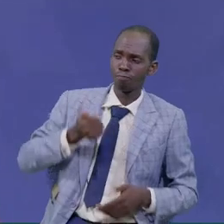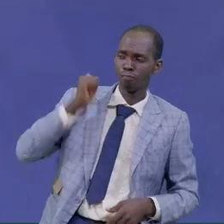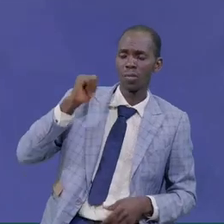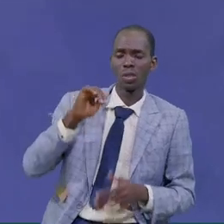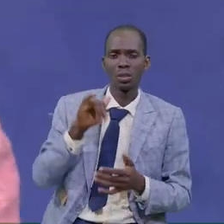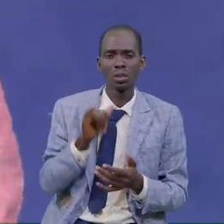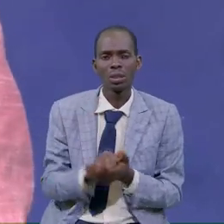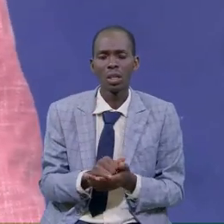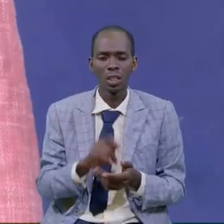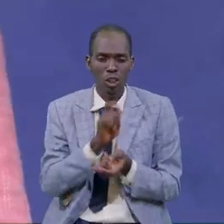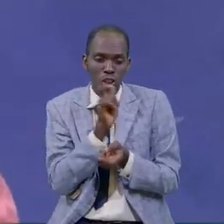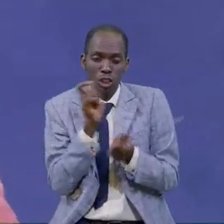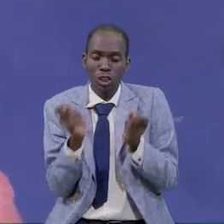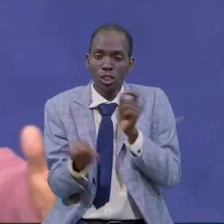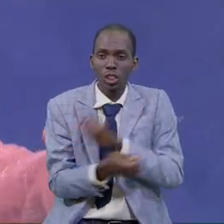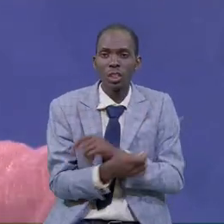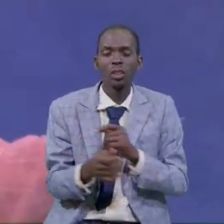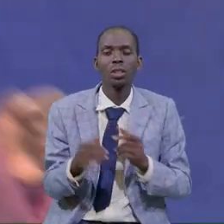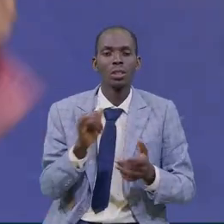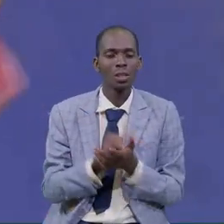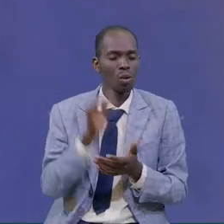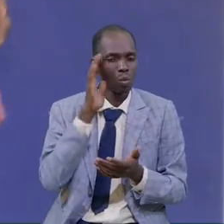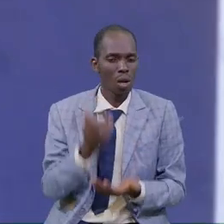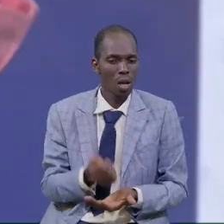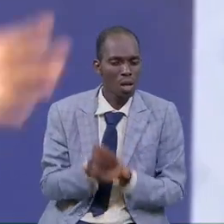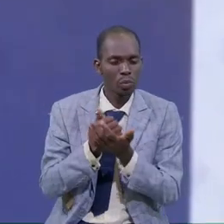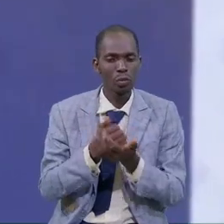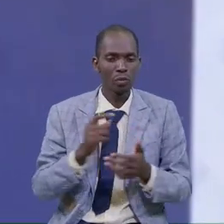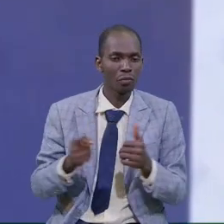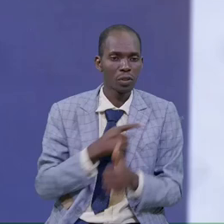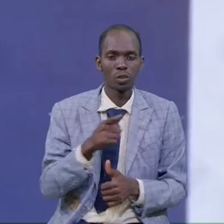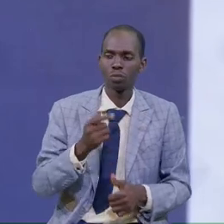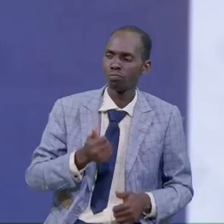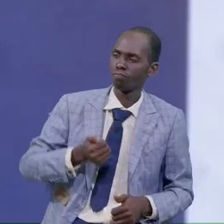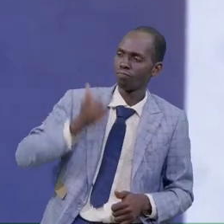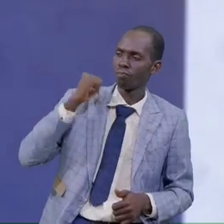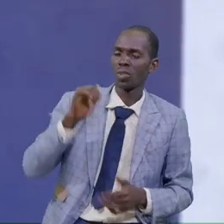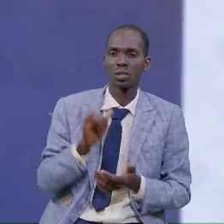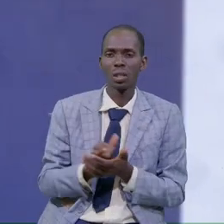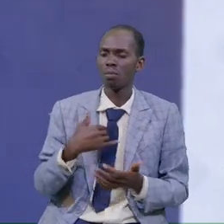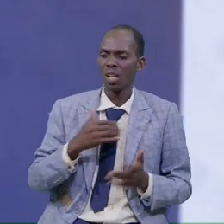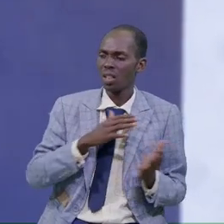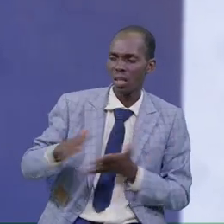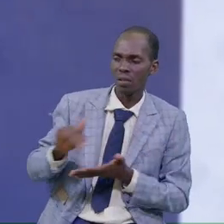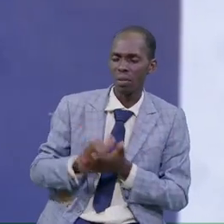le changement qui doit se produire d'abord et auquel tu résistais, je vais aller dans le monde et changer le monde.